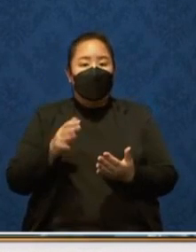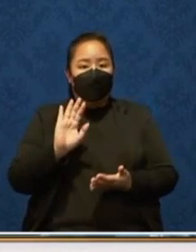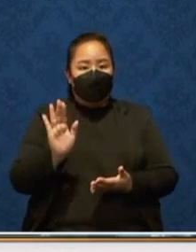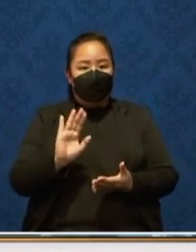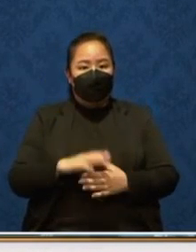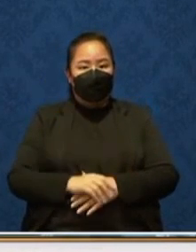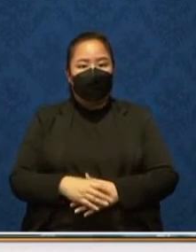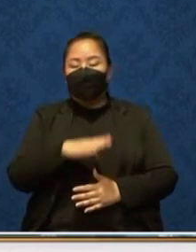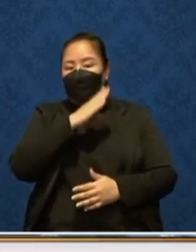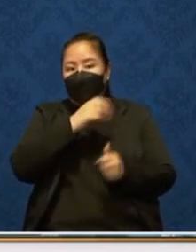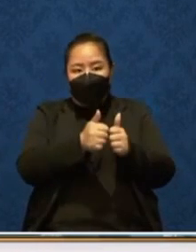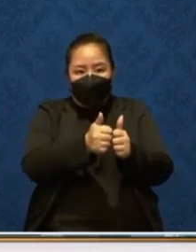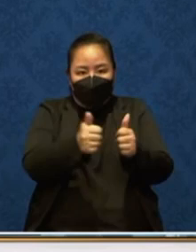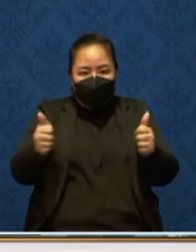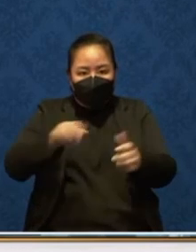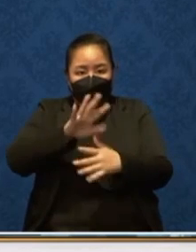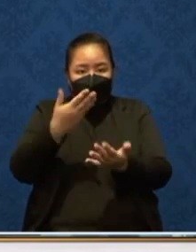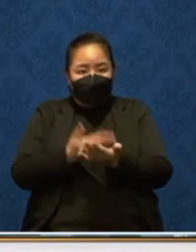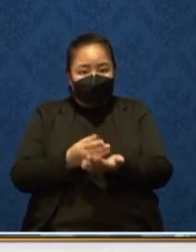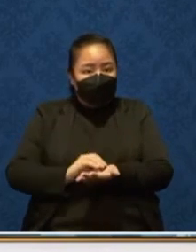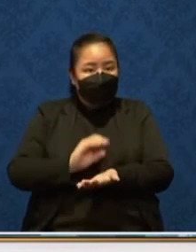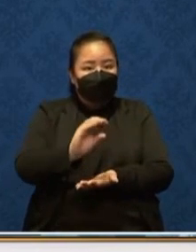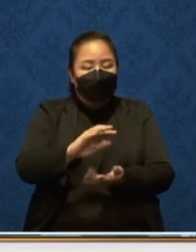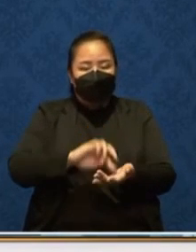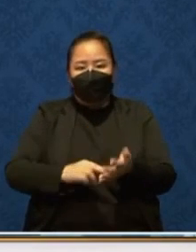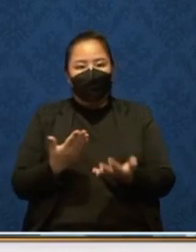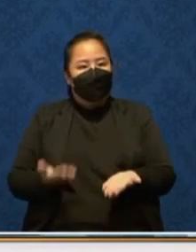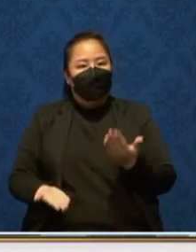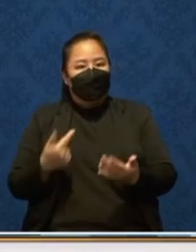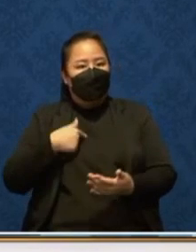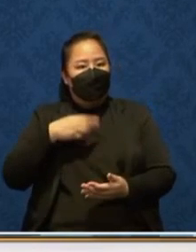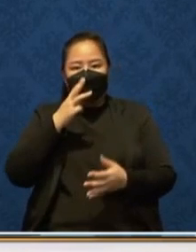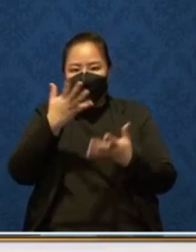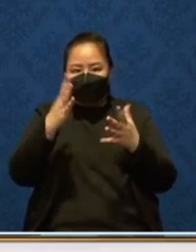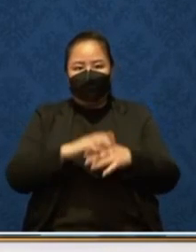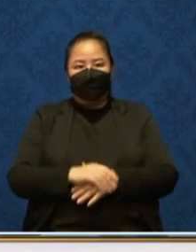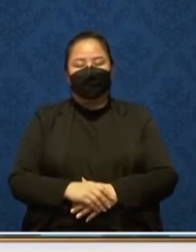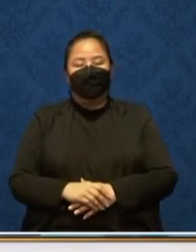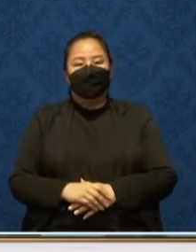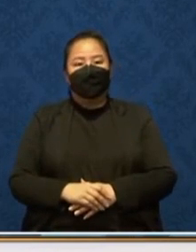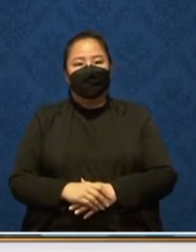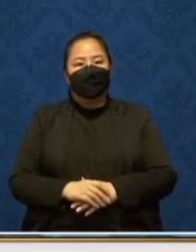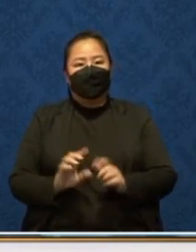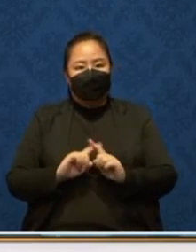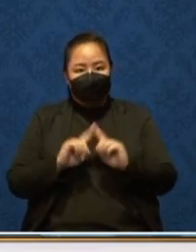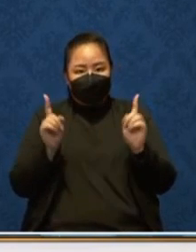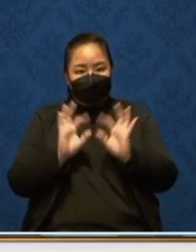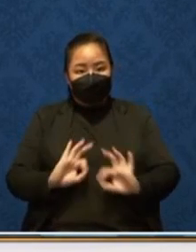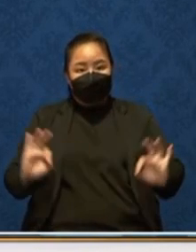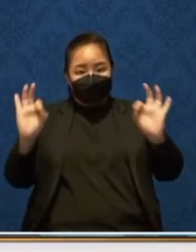หากมคมคอยทเศรฐกิจจะลงเงินลไปผมไม่ว่าแต่ประเดนก็คือ ave